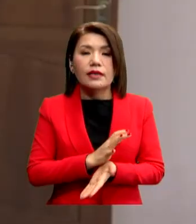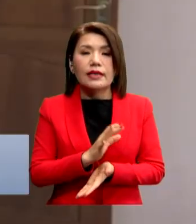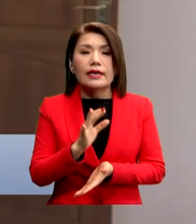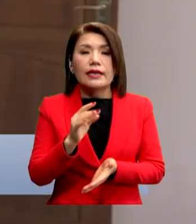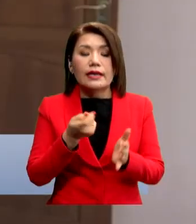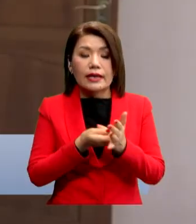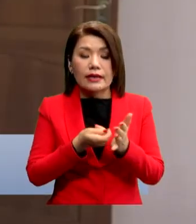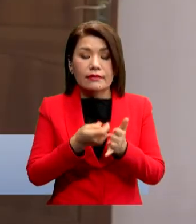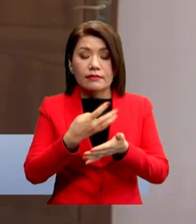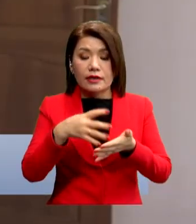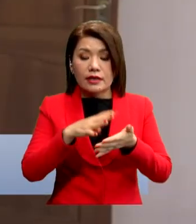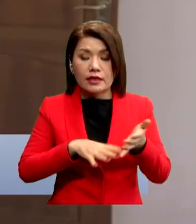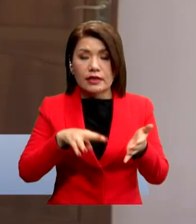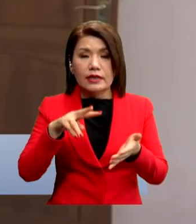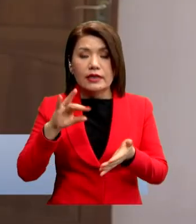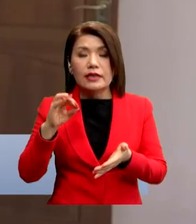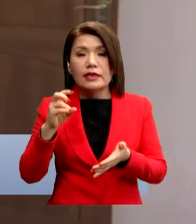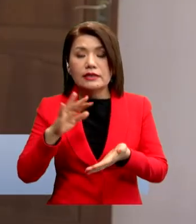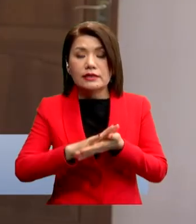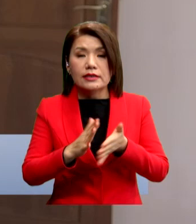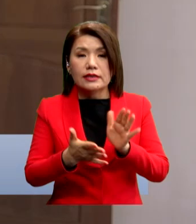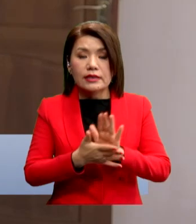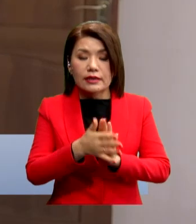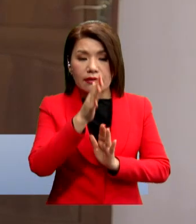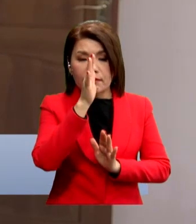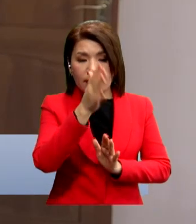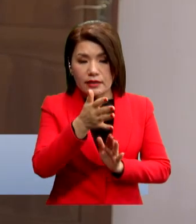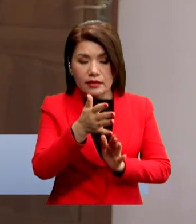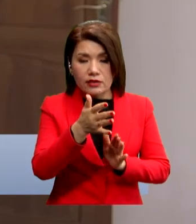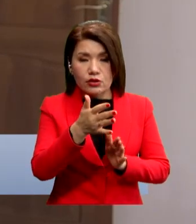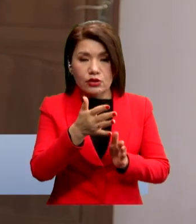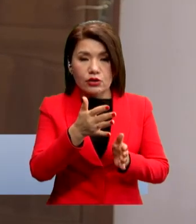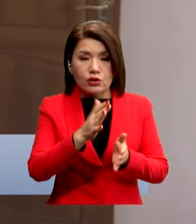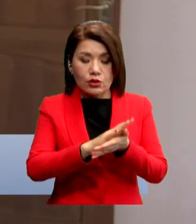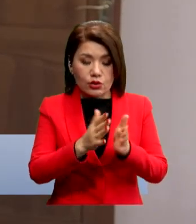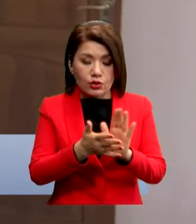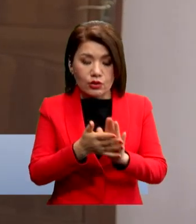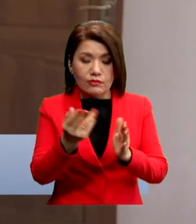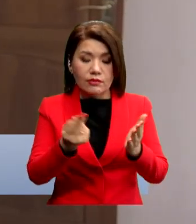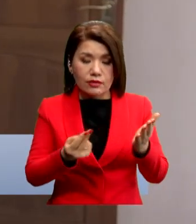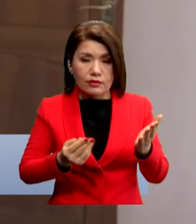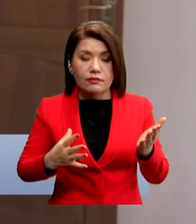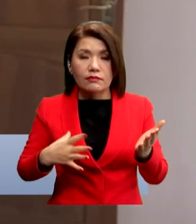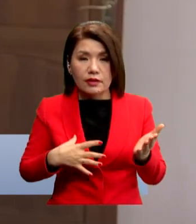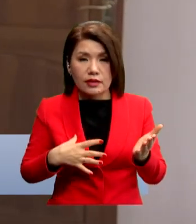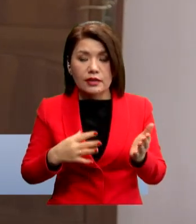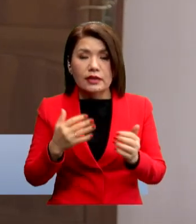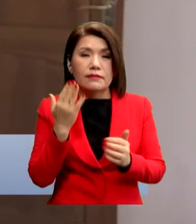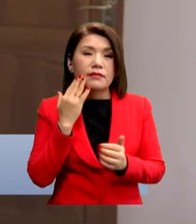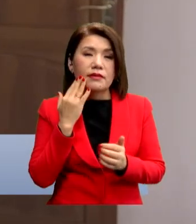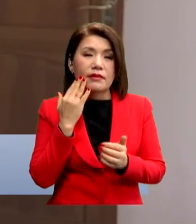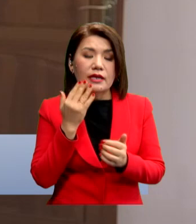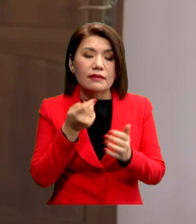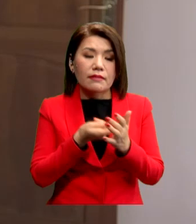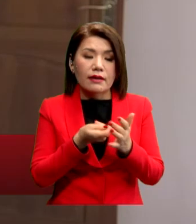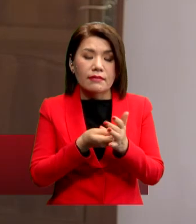индекстеуді ескере отырып, шартта 5 жылға қарастырылған. Осы жылы орта есеппен